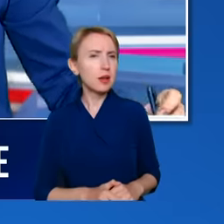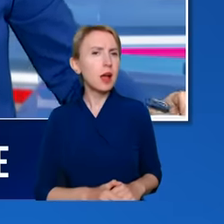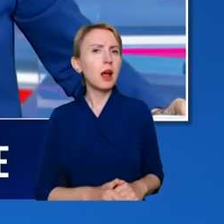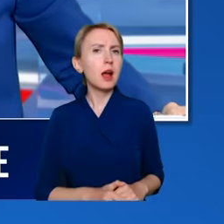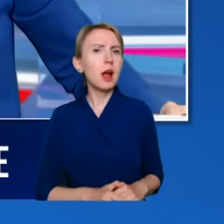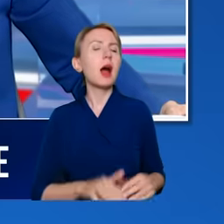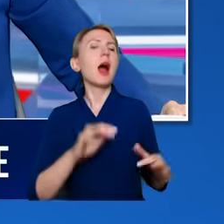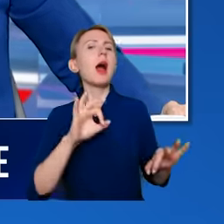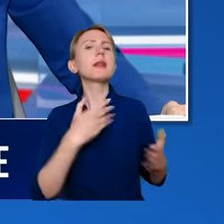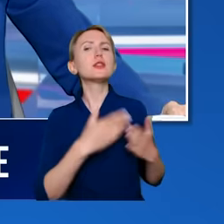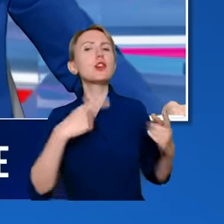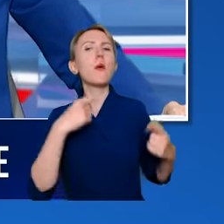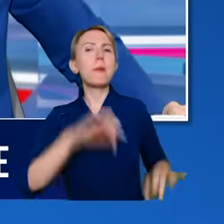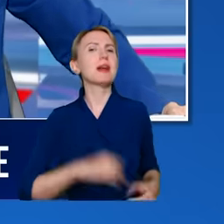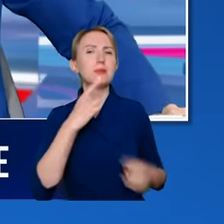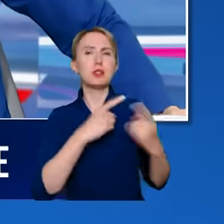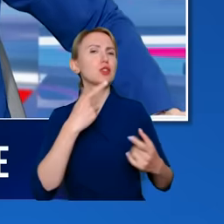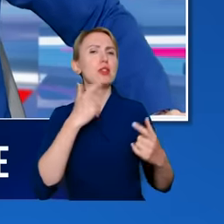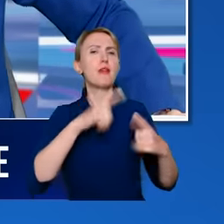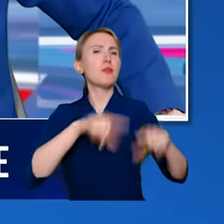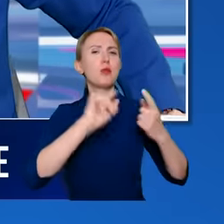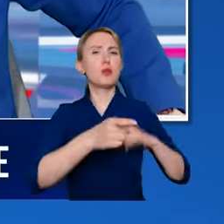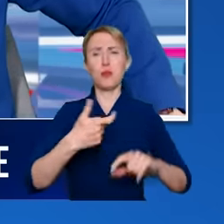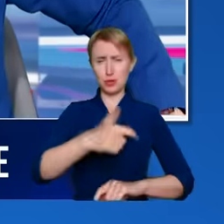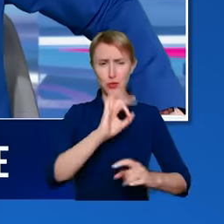po wyborach? Na 100%!